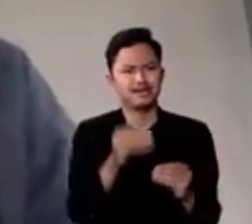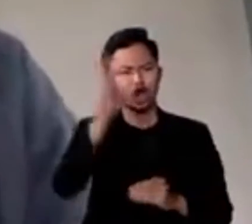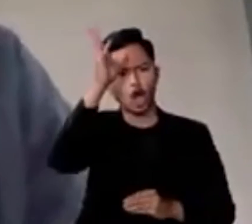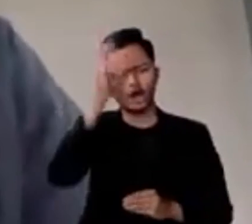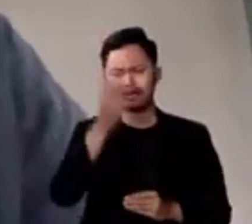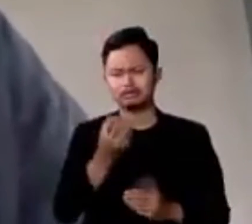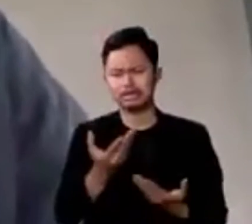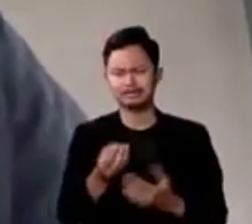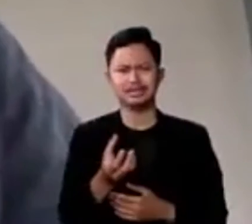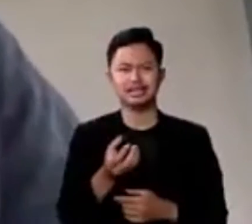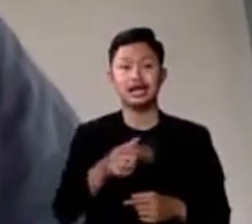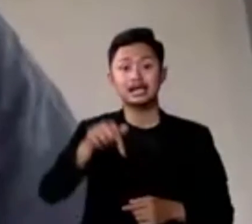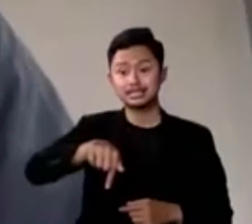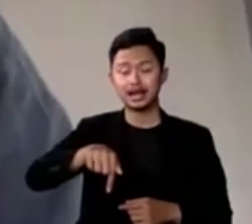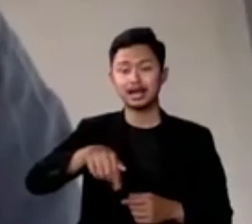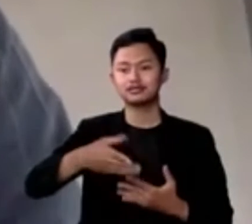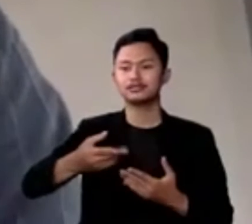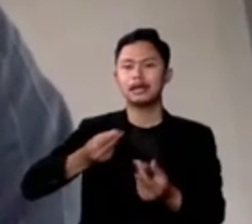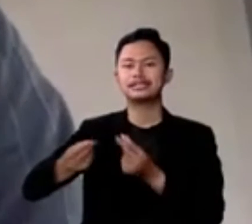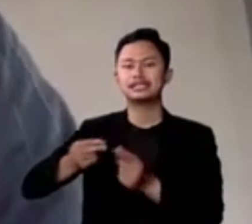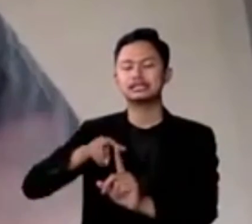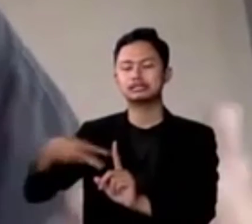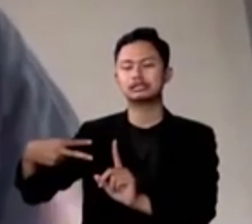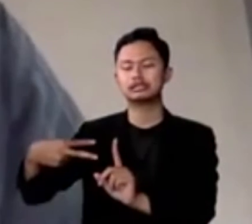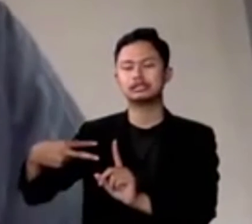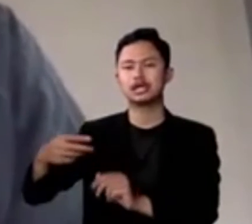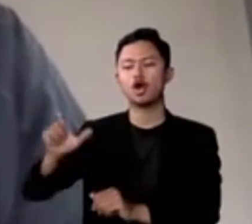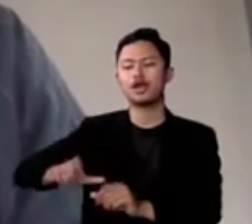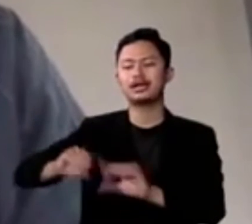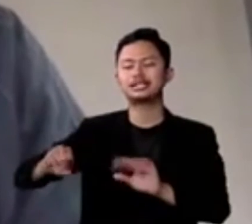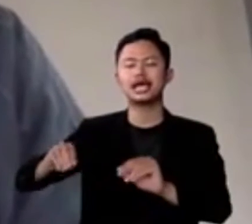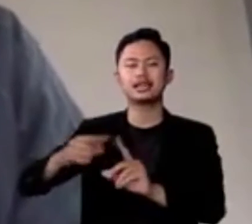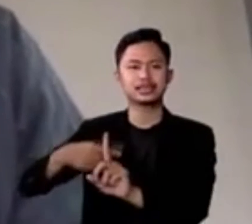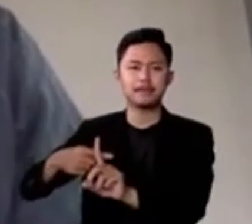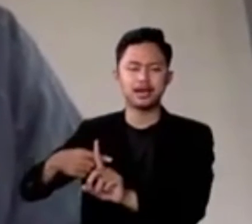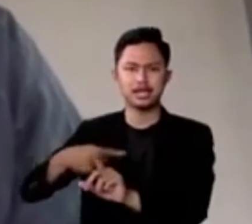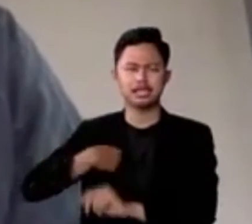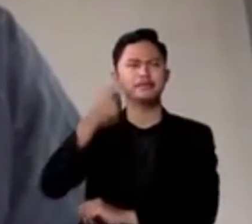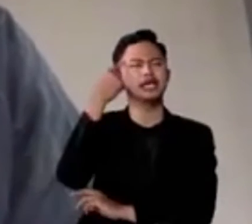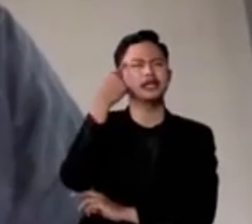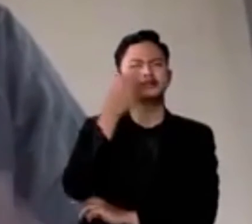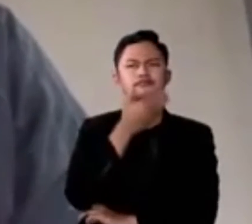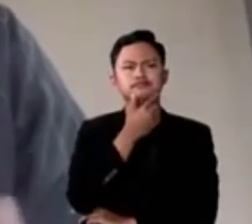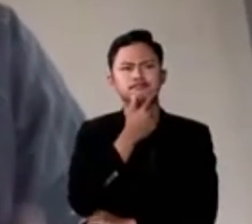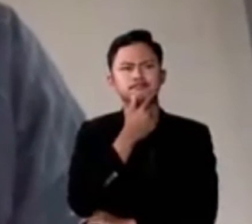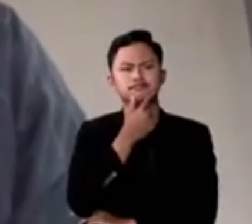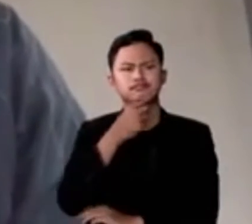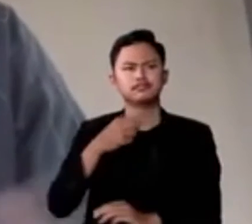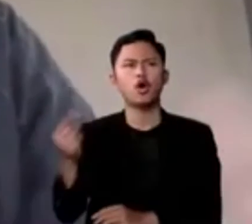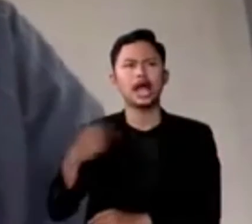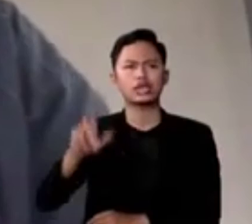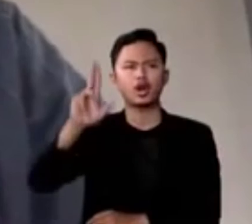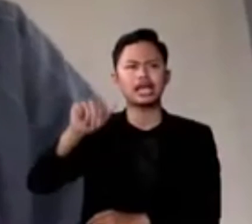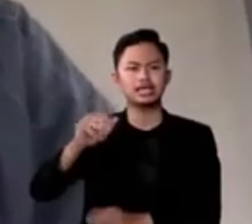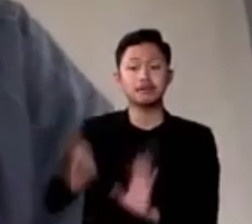besar perubahan pergerakan dari sisi bisnis ada penambahan orang Kita juga harus kita pikirkan yang karena Oke balik kantor